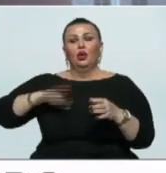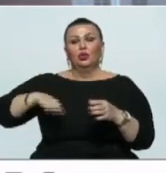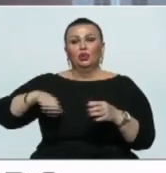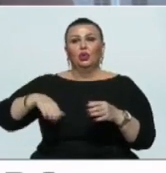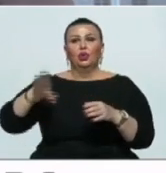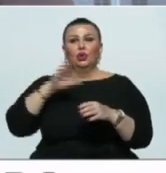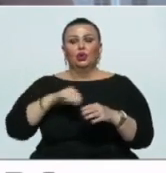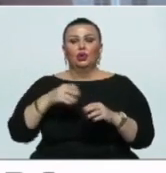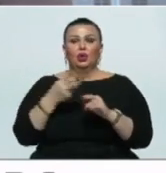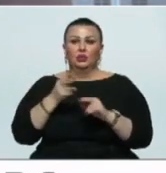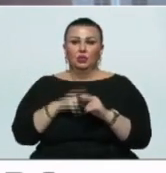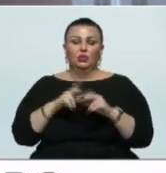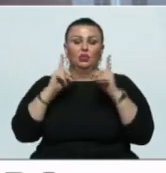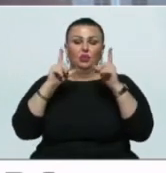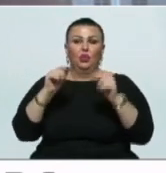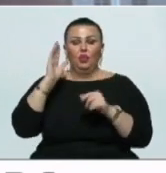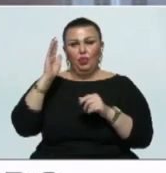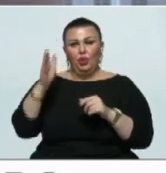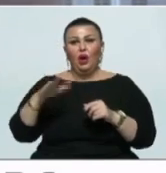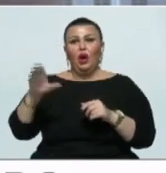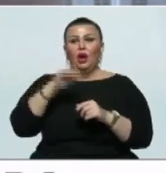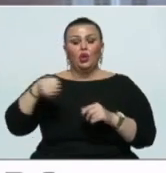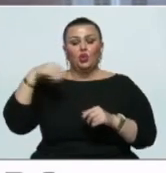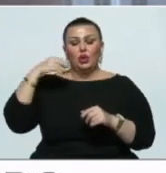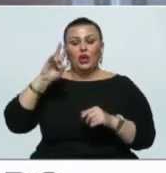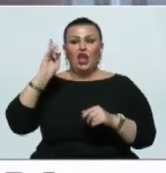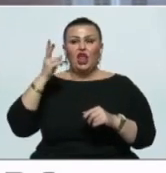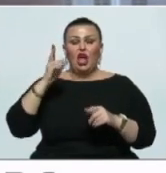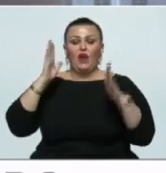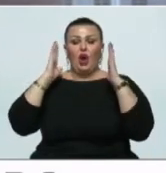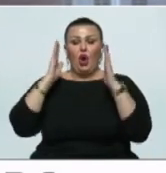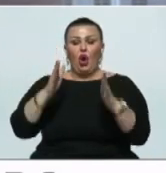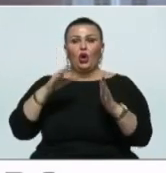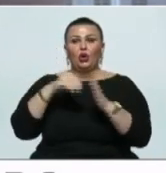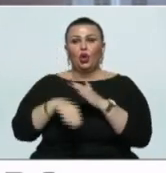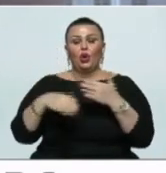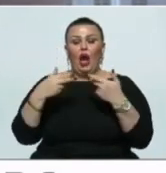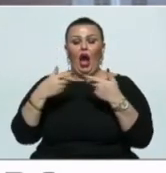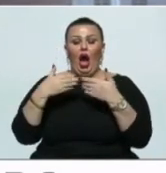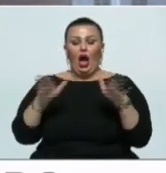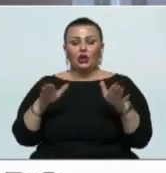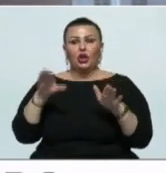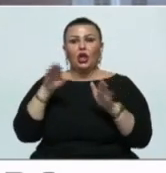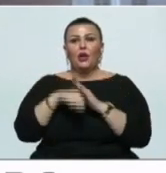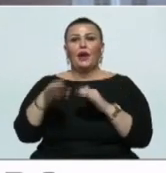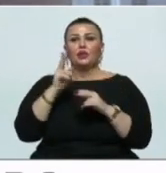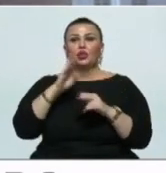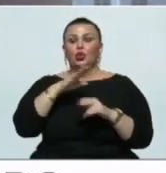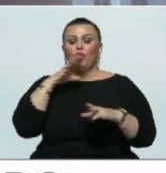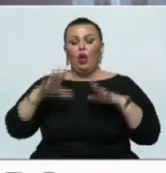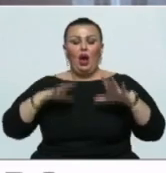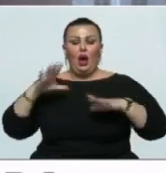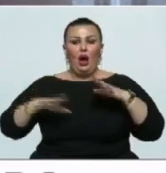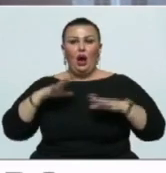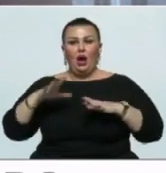bu trafik artılacaktır. Türkiye'nin Nahçıvan Koridoru'nun açılmasıyla birlikte çok büyük bir hareket olacağını da